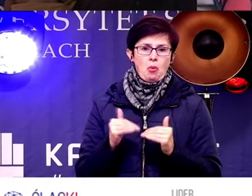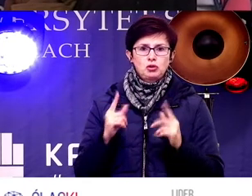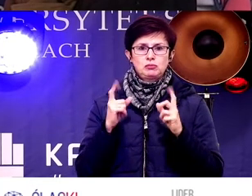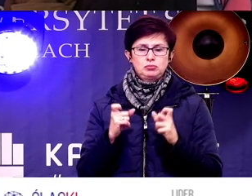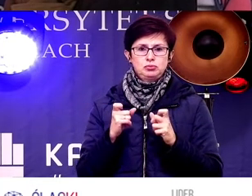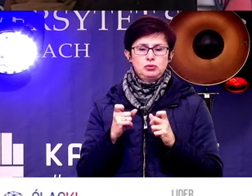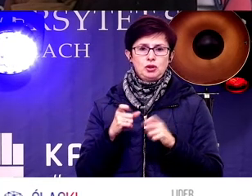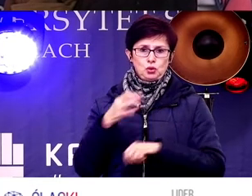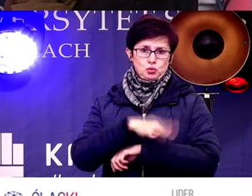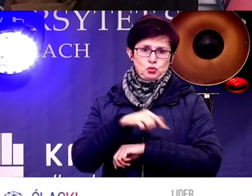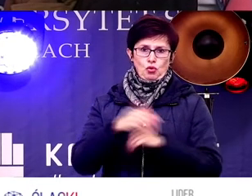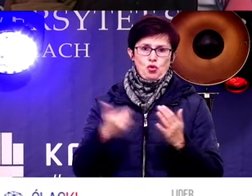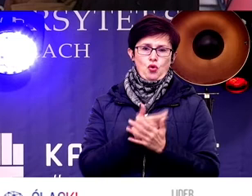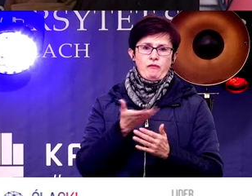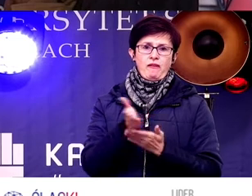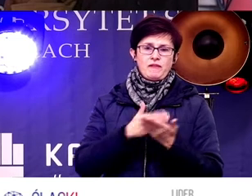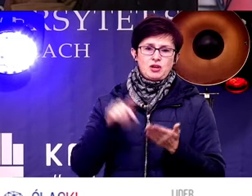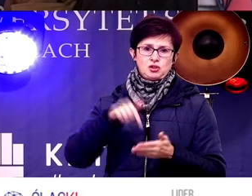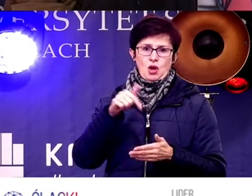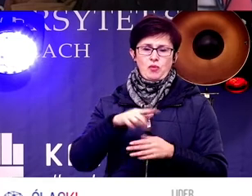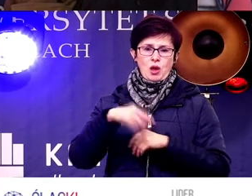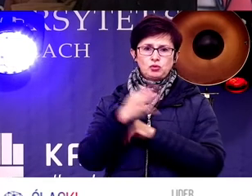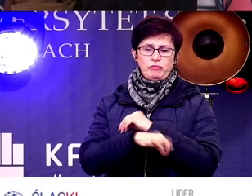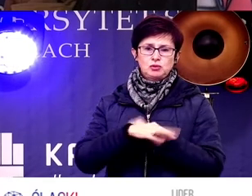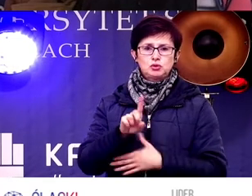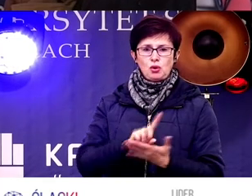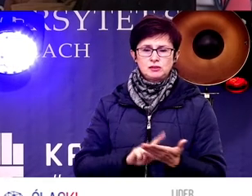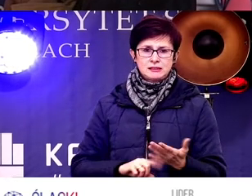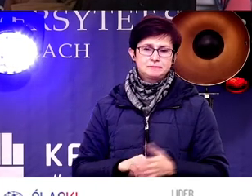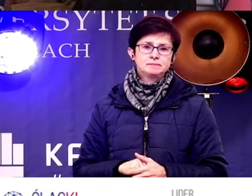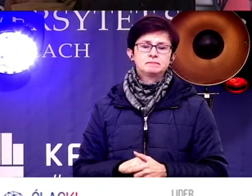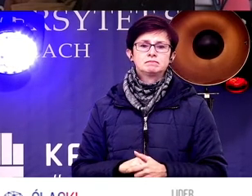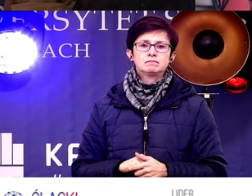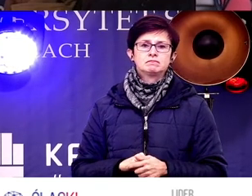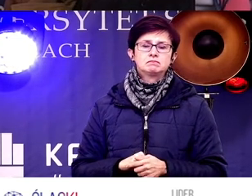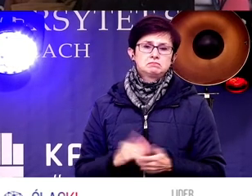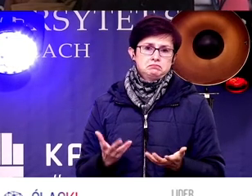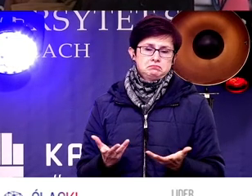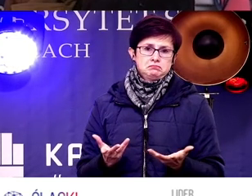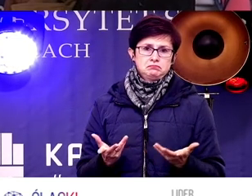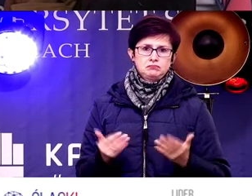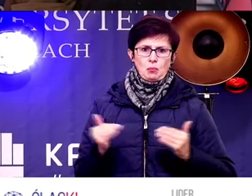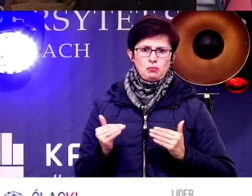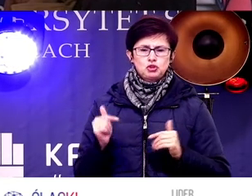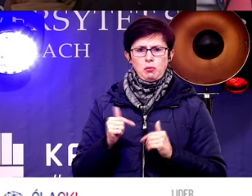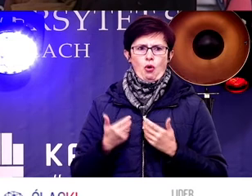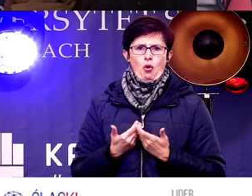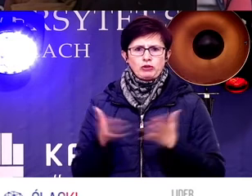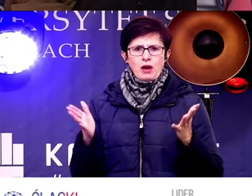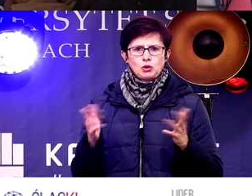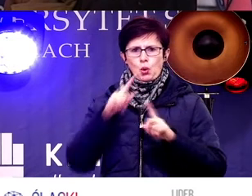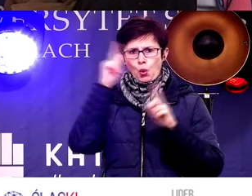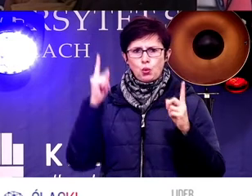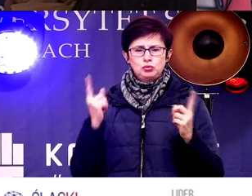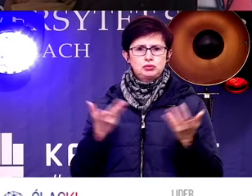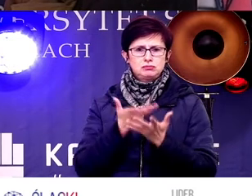na tym nowym wydziale, tutaj na Uniwersytecie Śląskim. No i być otwartym na ludzi po prostu. Trzeba